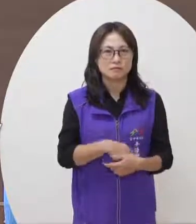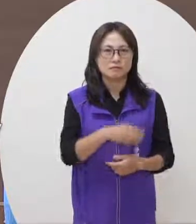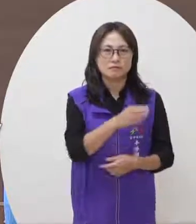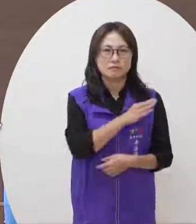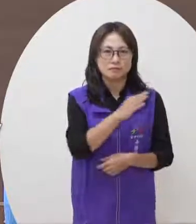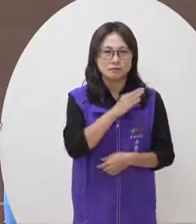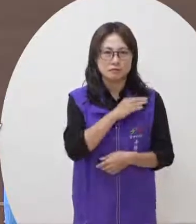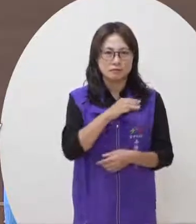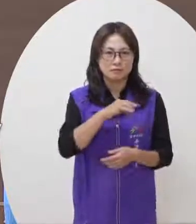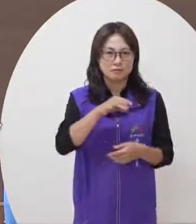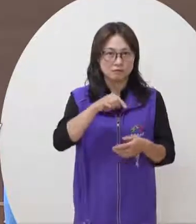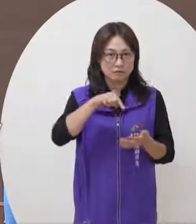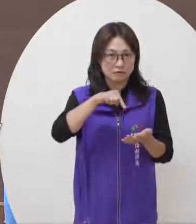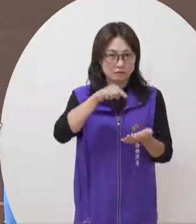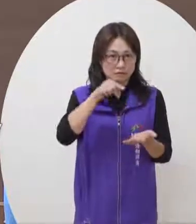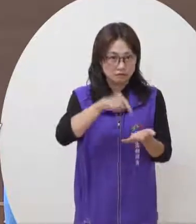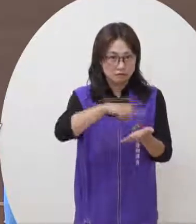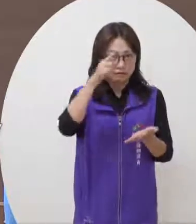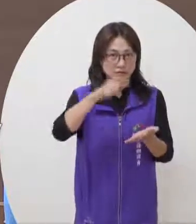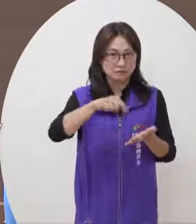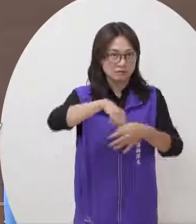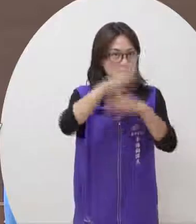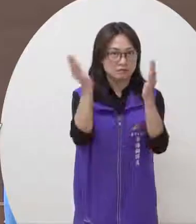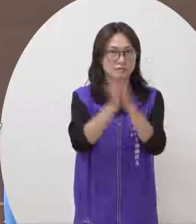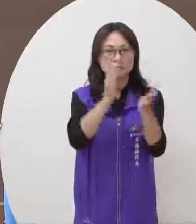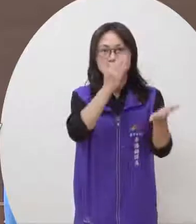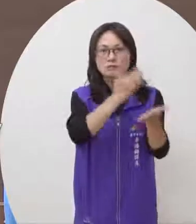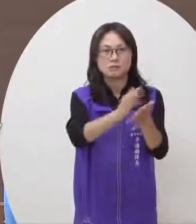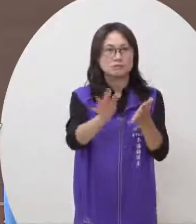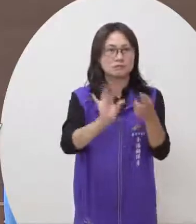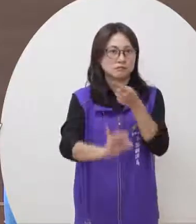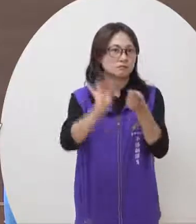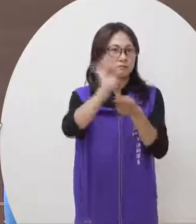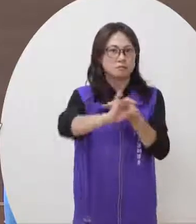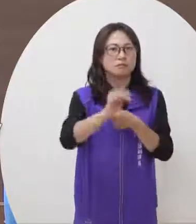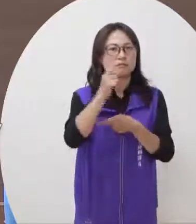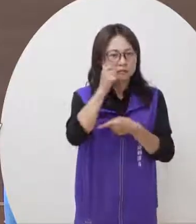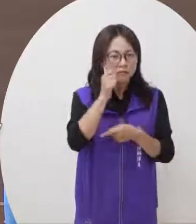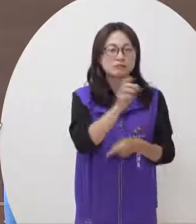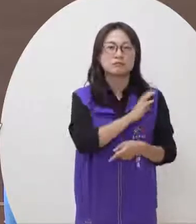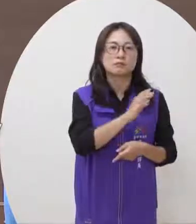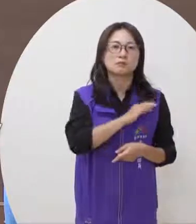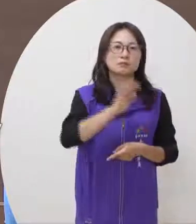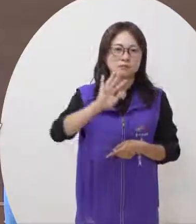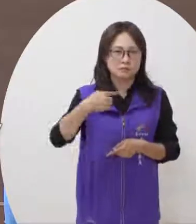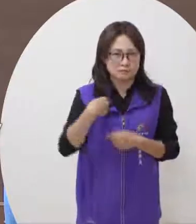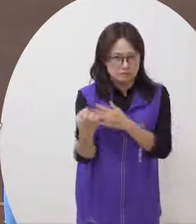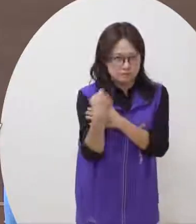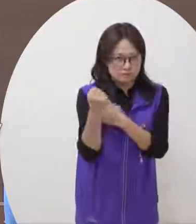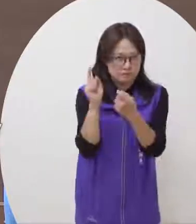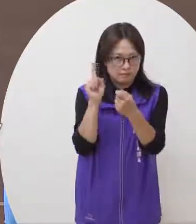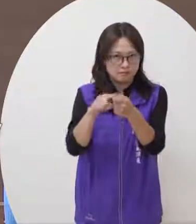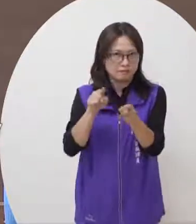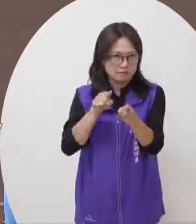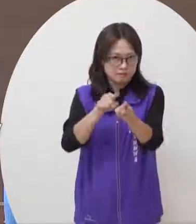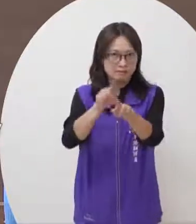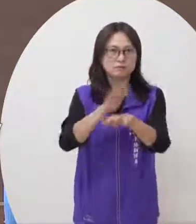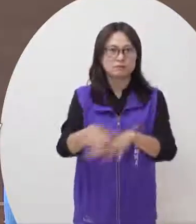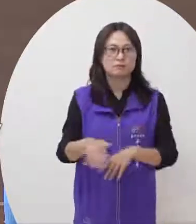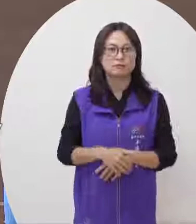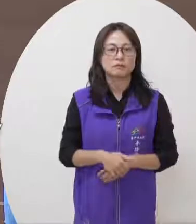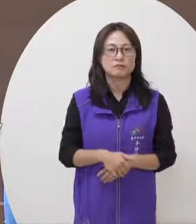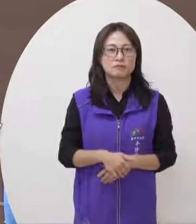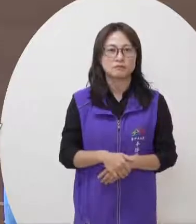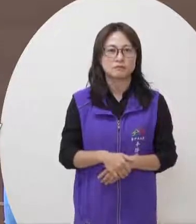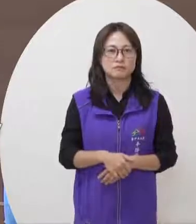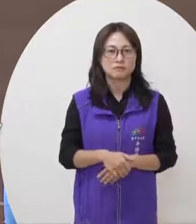完全就是非常，但是我们会努力。那我就透过这个数字哈，跟大家报告，就是我们今年又比去年进